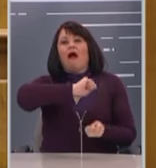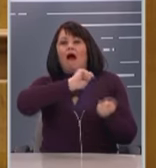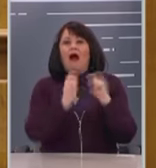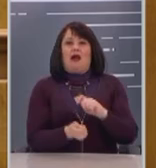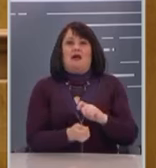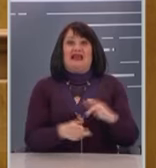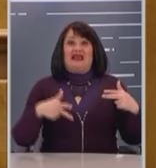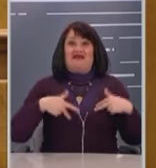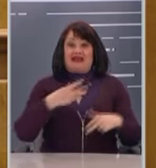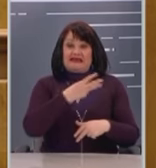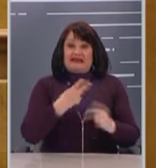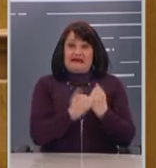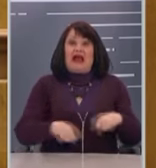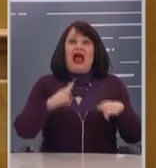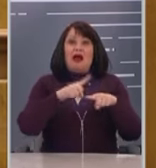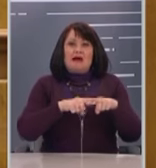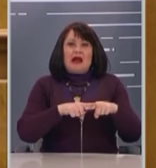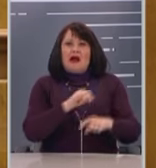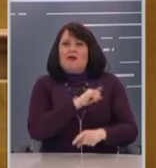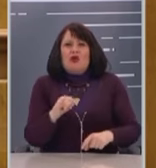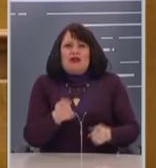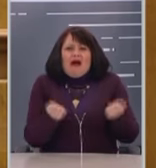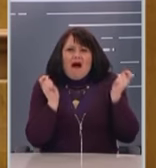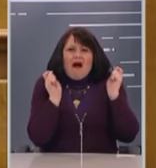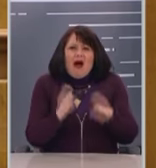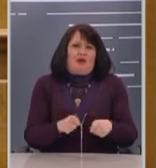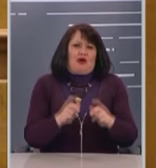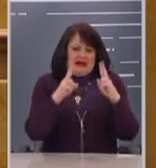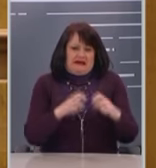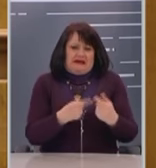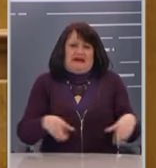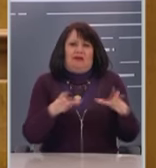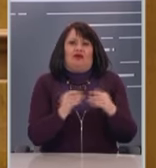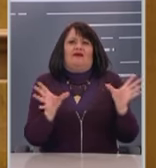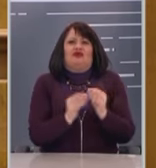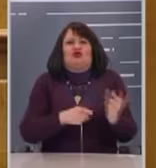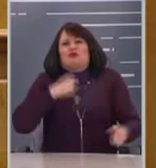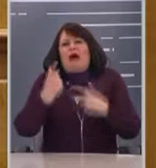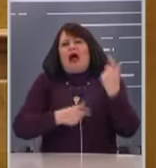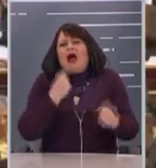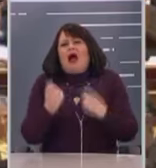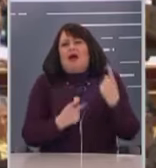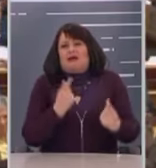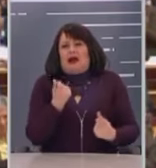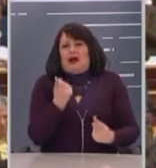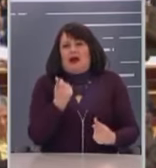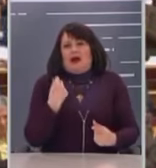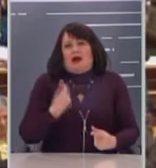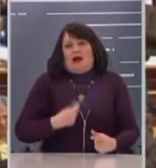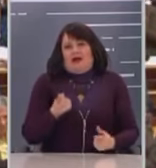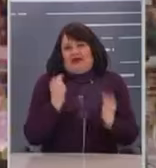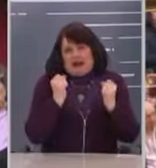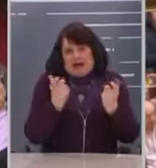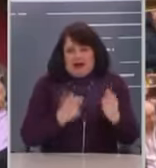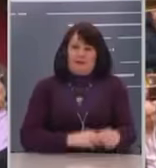ήταν η κυβέρνηση ΣΥΡΙΖΑ και ΑΝΕΛ, δεν θα υπήρχε ποτέ περίπτωση να γίνει Εξεταστική Επιτροπή για το μεγάλο πάρτι διασπάθησης δημόσιου χρήματος στην